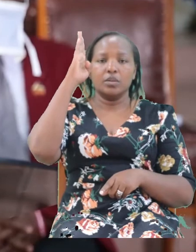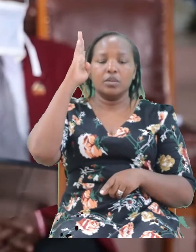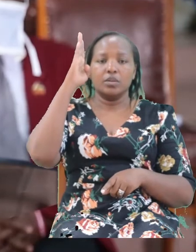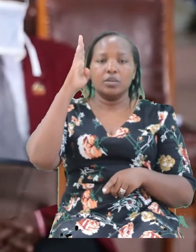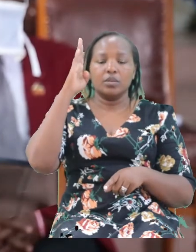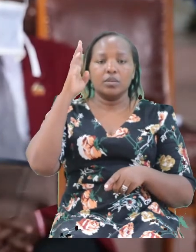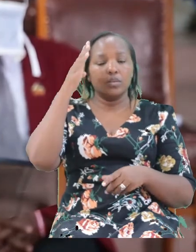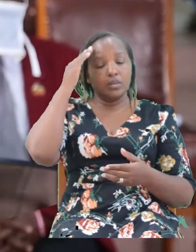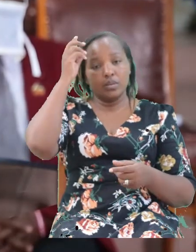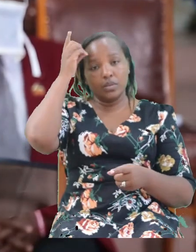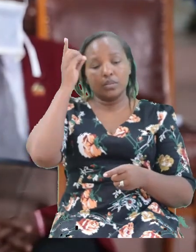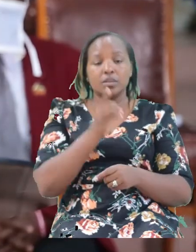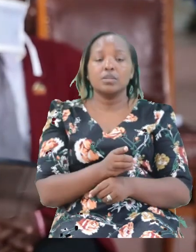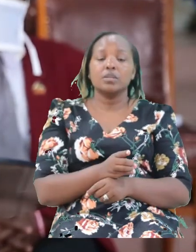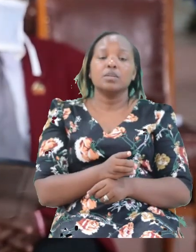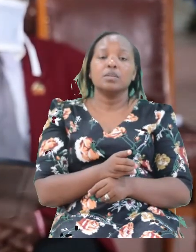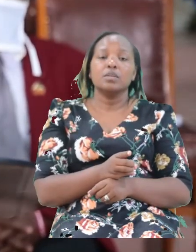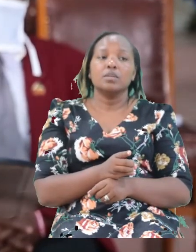Tunafaa tuamue